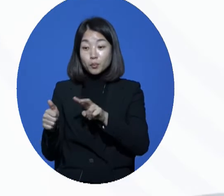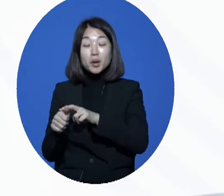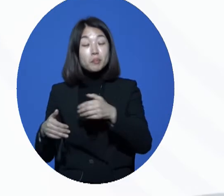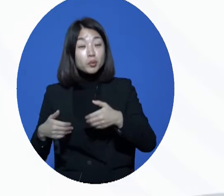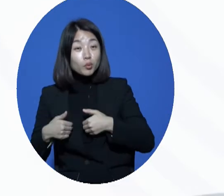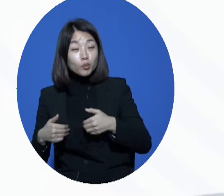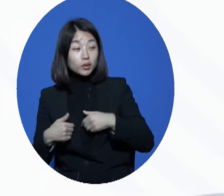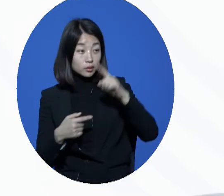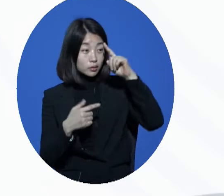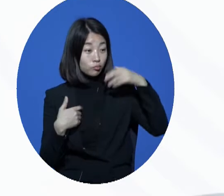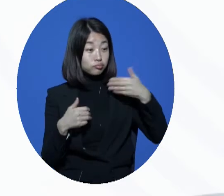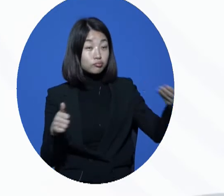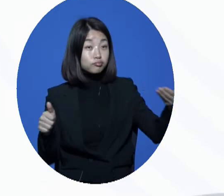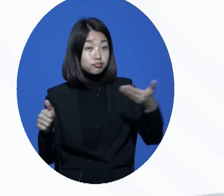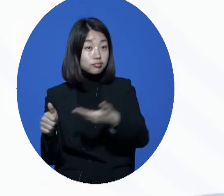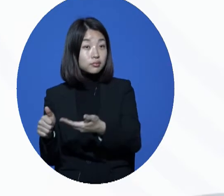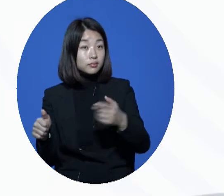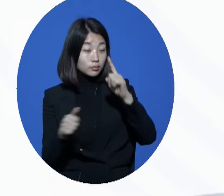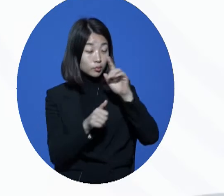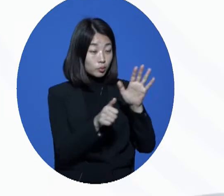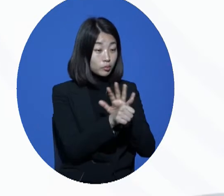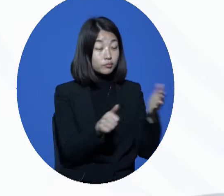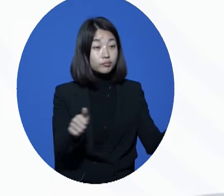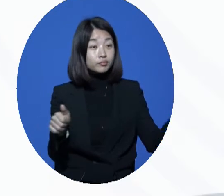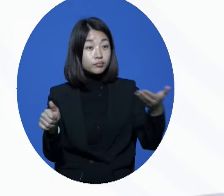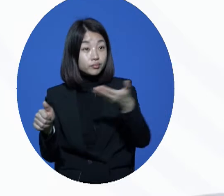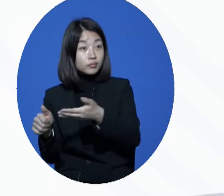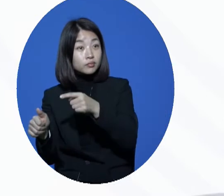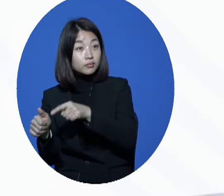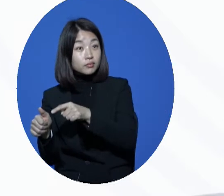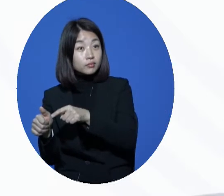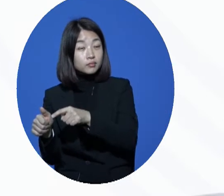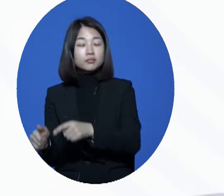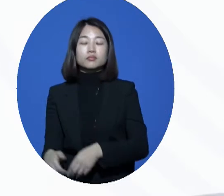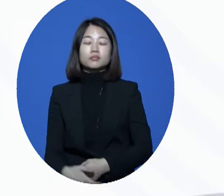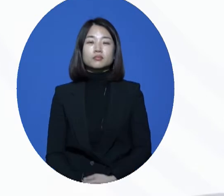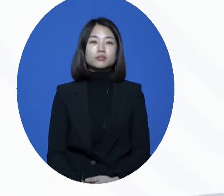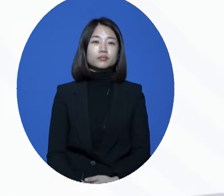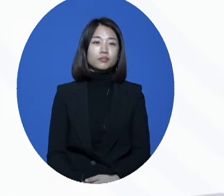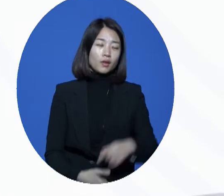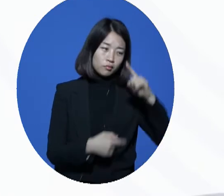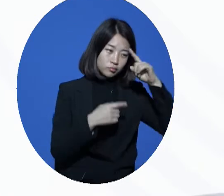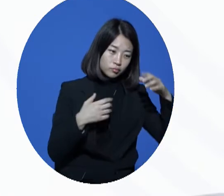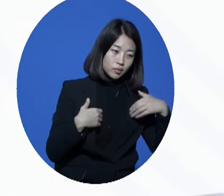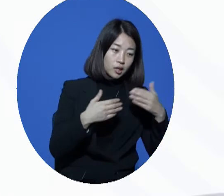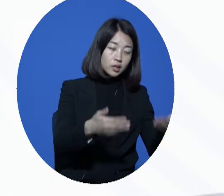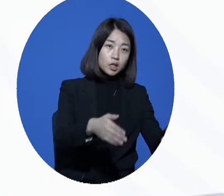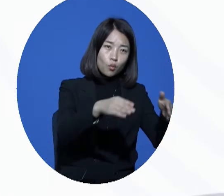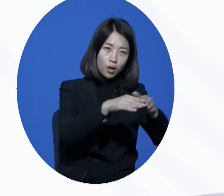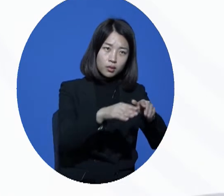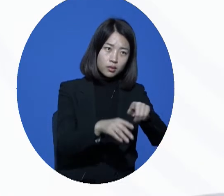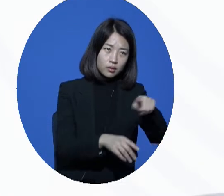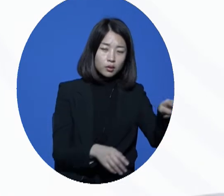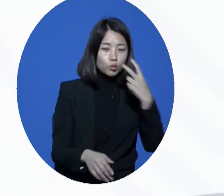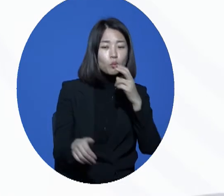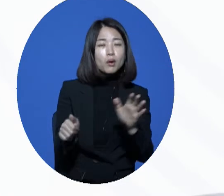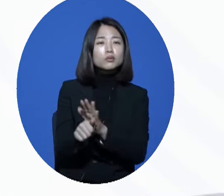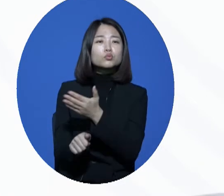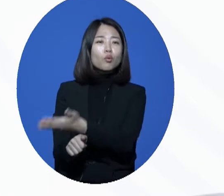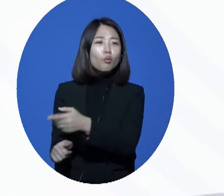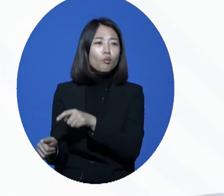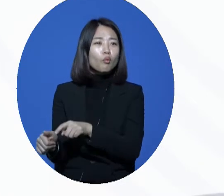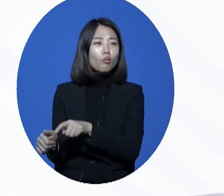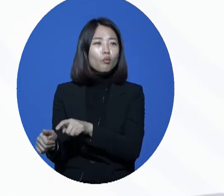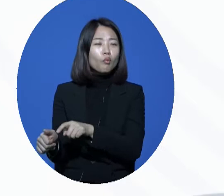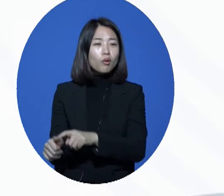그 돌봄을 주는 사람에게 보냈습니다. 그러다 보니까 국가가 됐든 기관이 됐든 돌보아 주는 거죠.